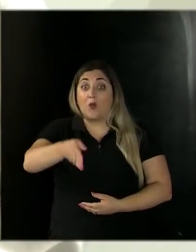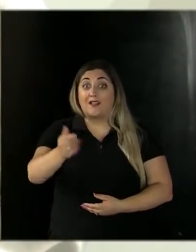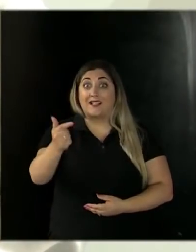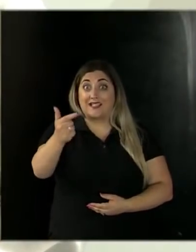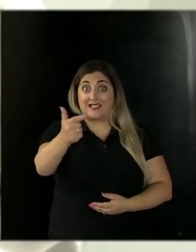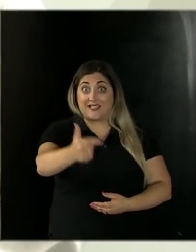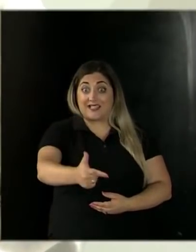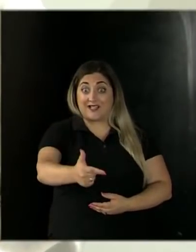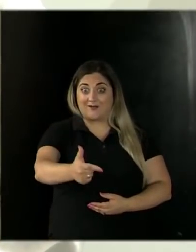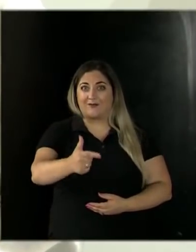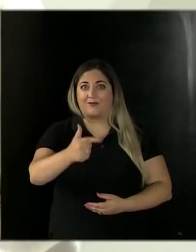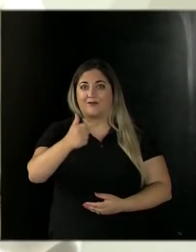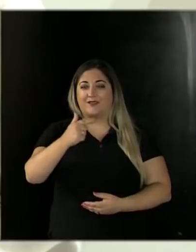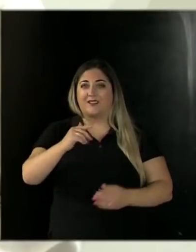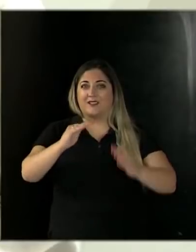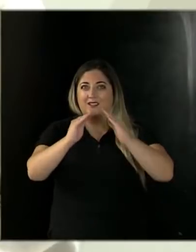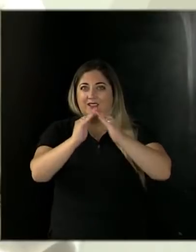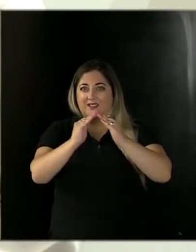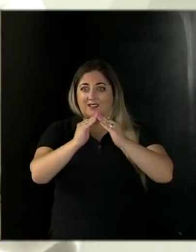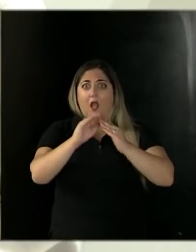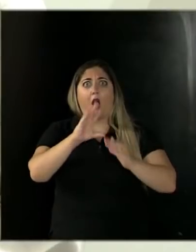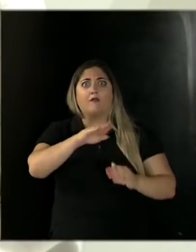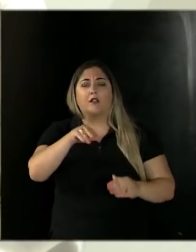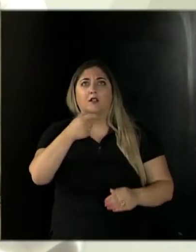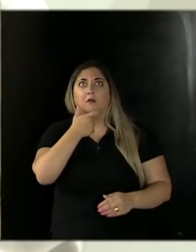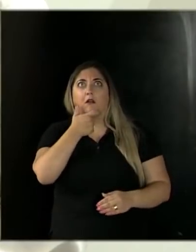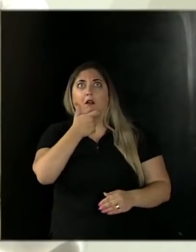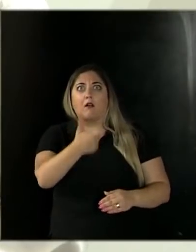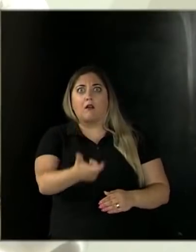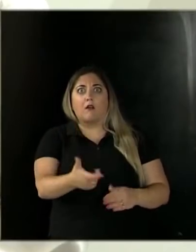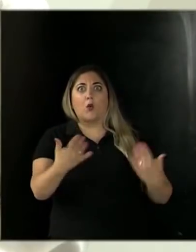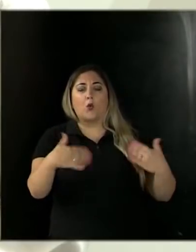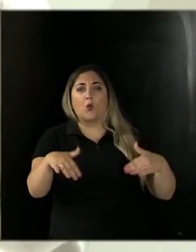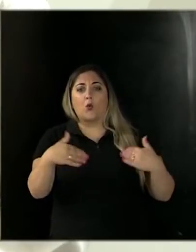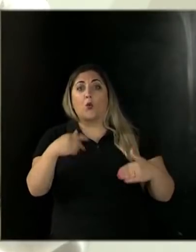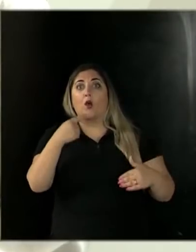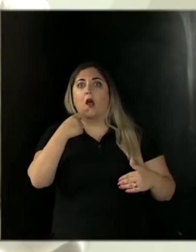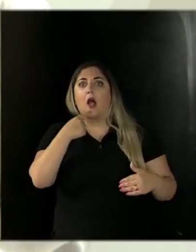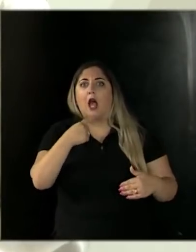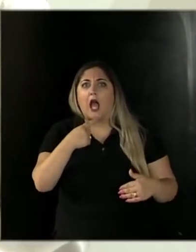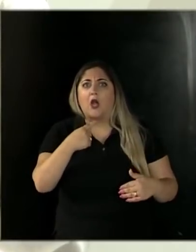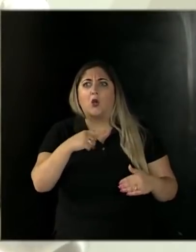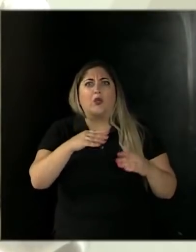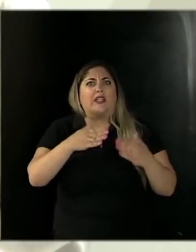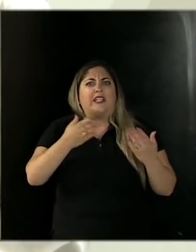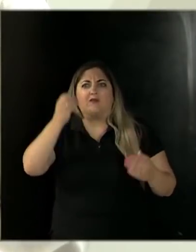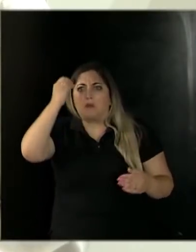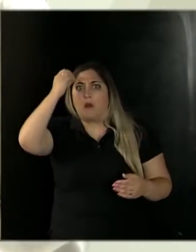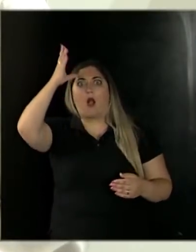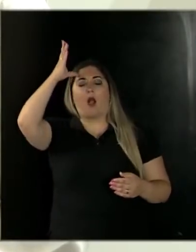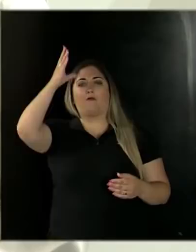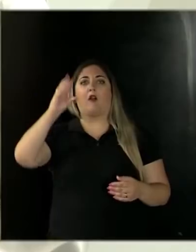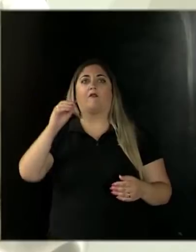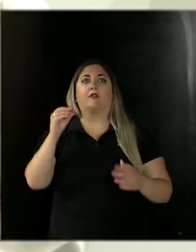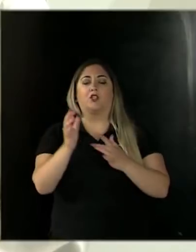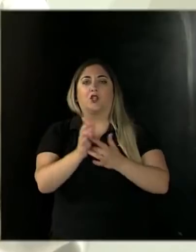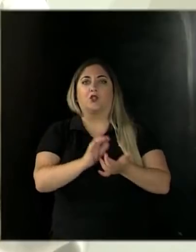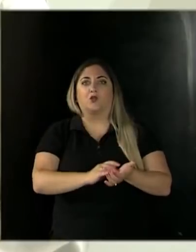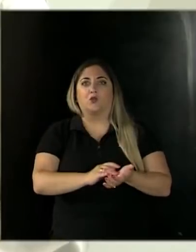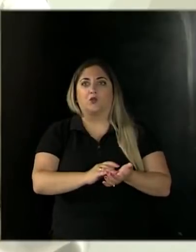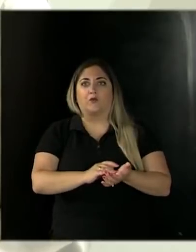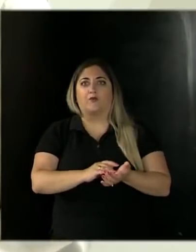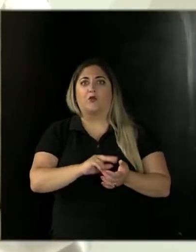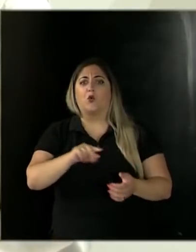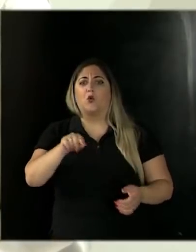jagħlem fis-sinagoga u l-ħafna li semgħuh bdew jistaġbu jgħidu mnejn kisbu dan kollu. U x'inhu